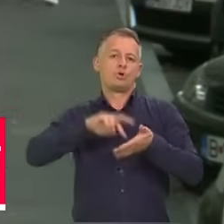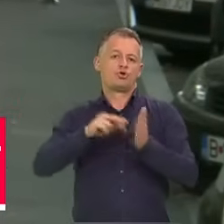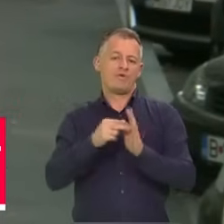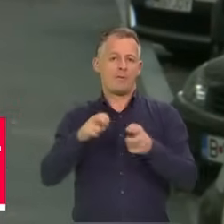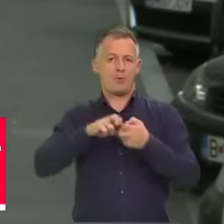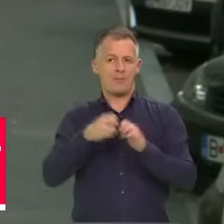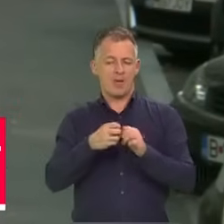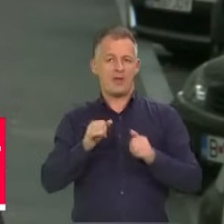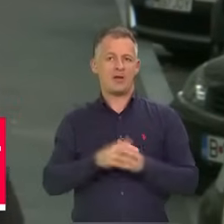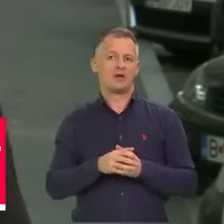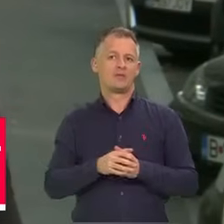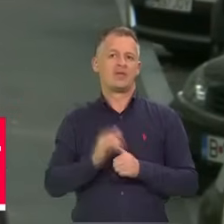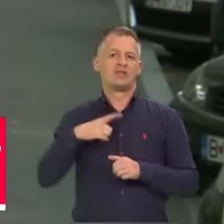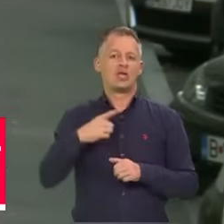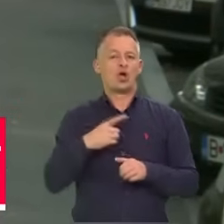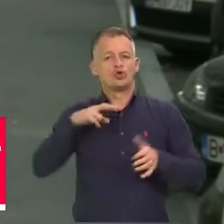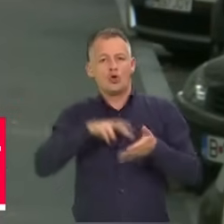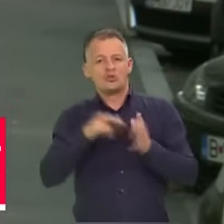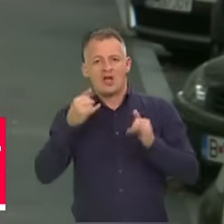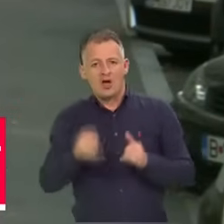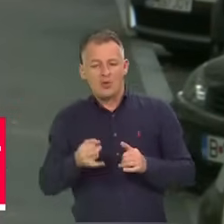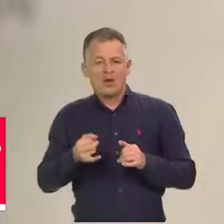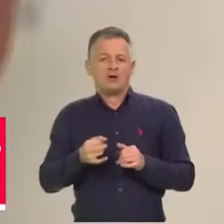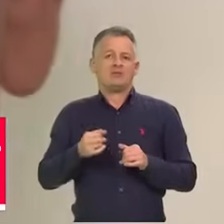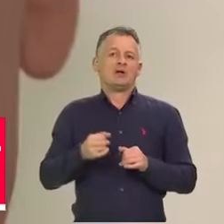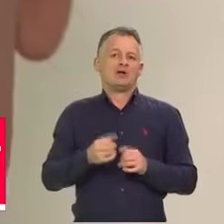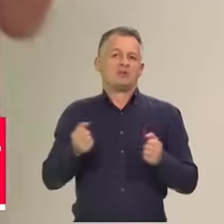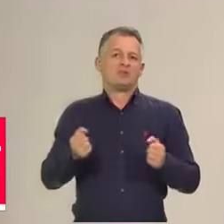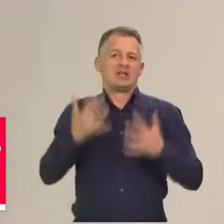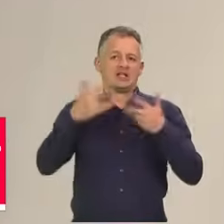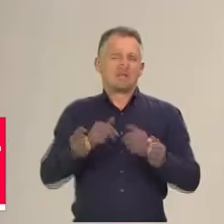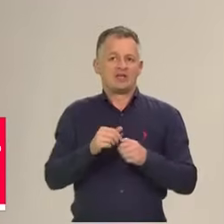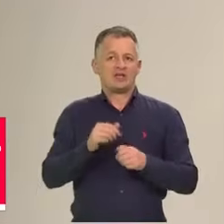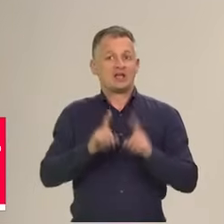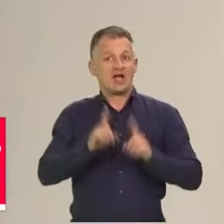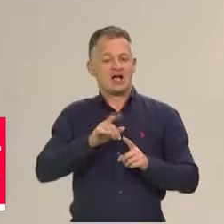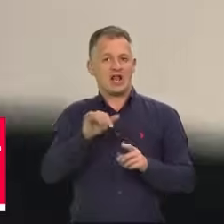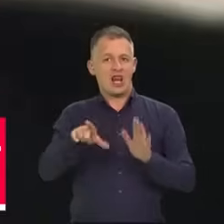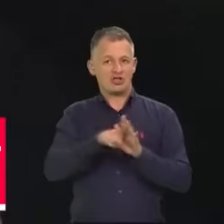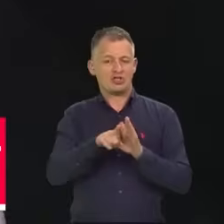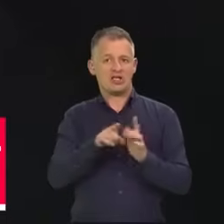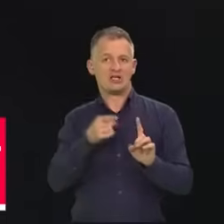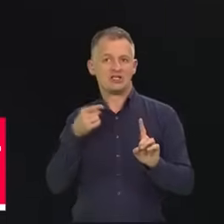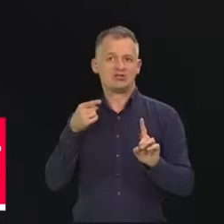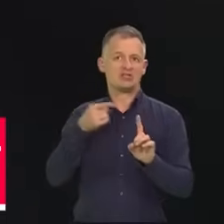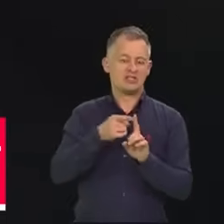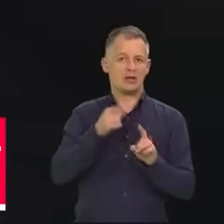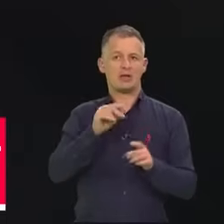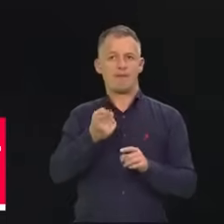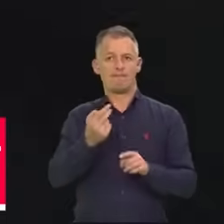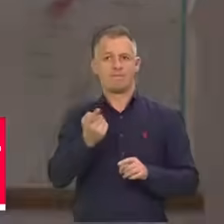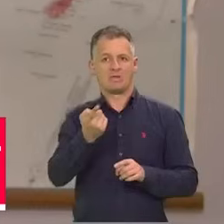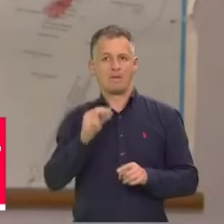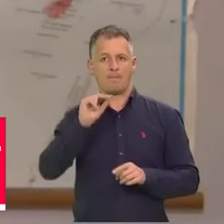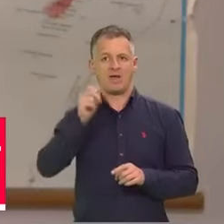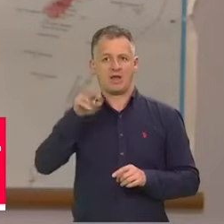problema de fond. Este o soluție tehnică, administrativă. Chiar dacă legea este jalon din PNRR, cel mai probabil ea nu va fi gata până la finalul